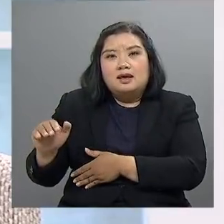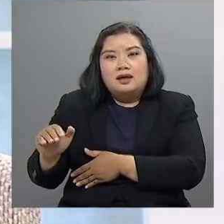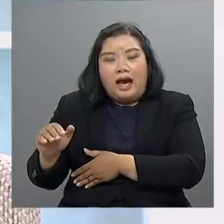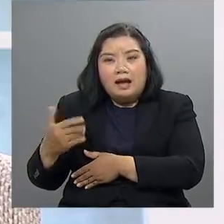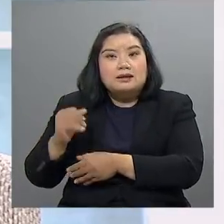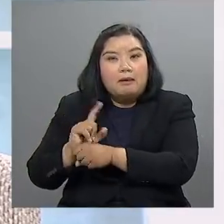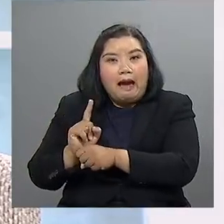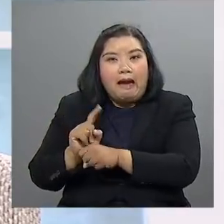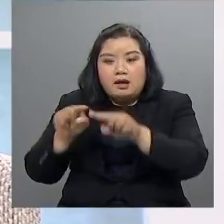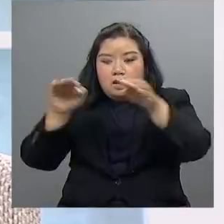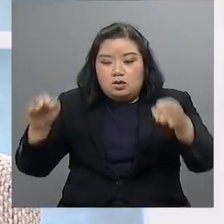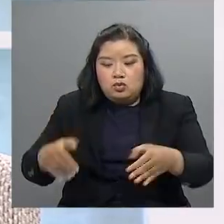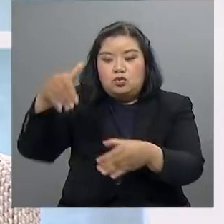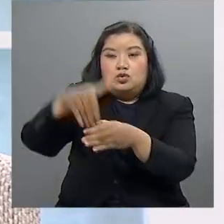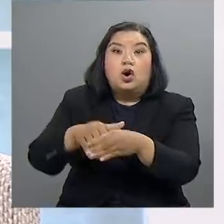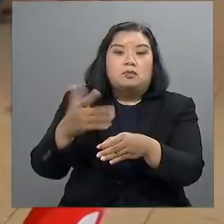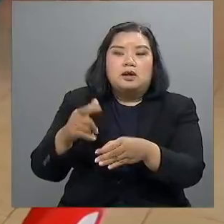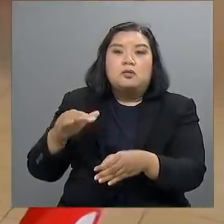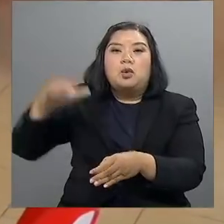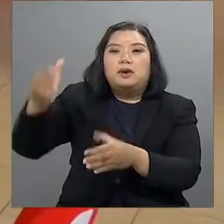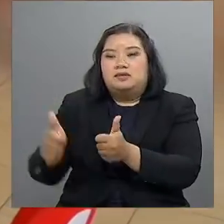าพี่ๆก็เลยต้องมาช่วยกันด้วยฮะ